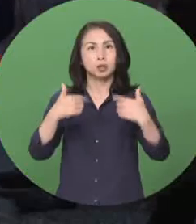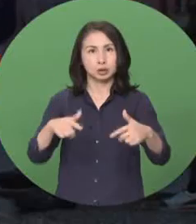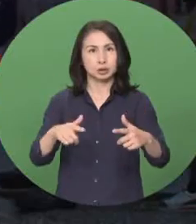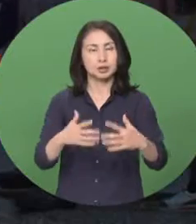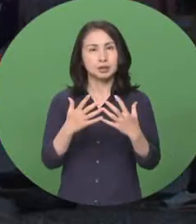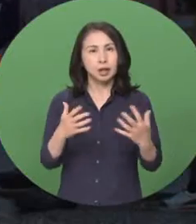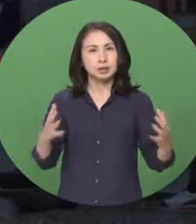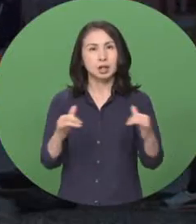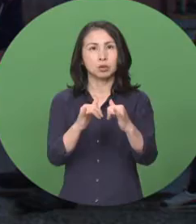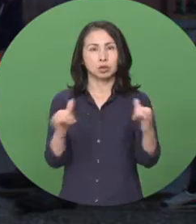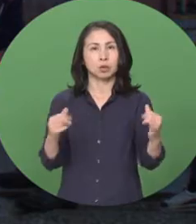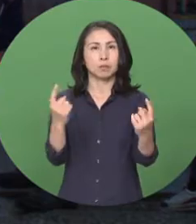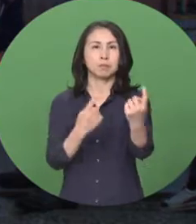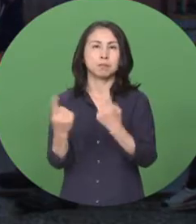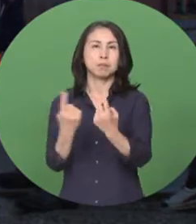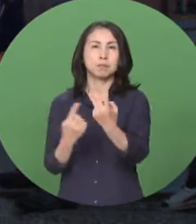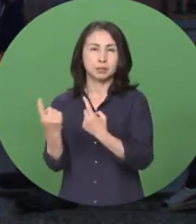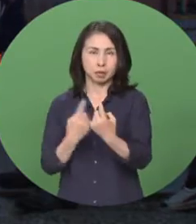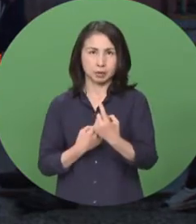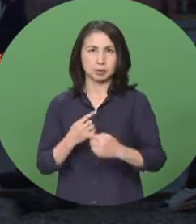ます。